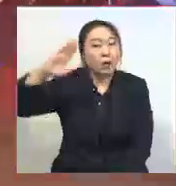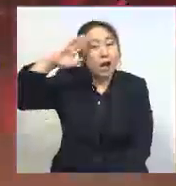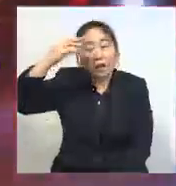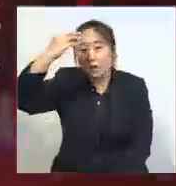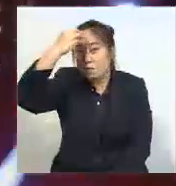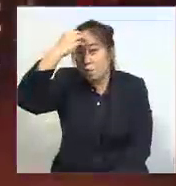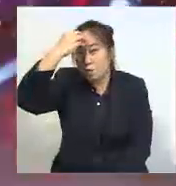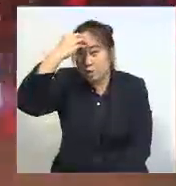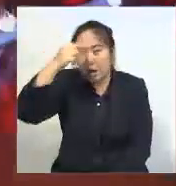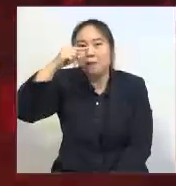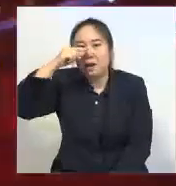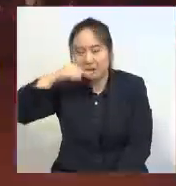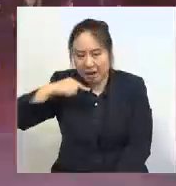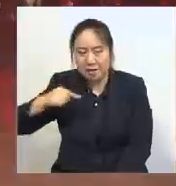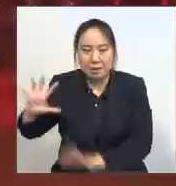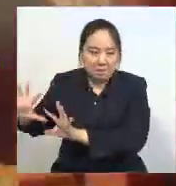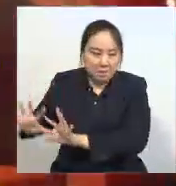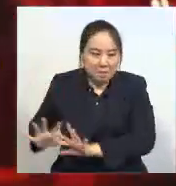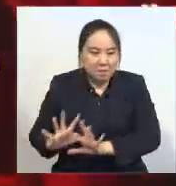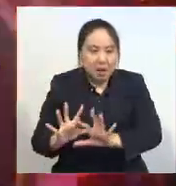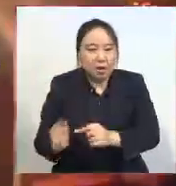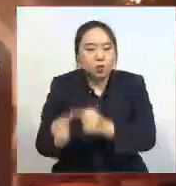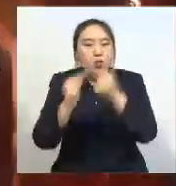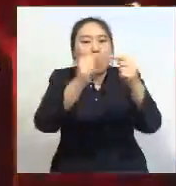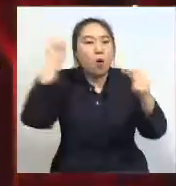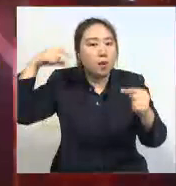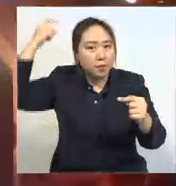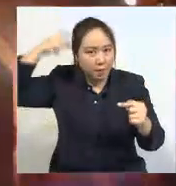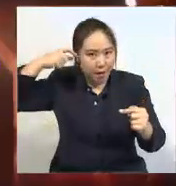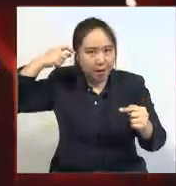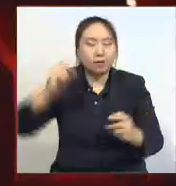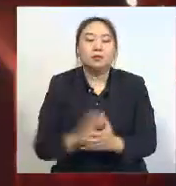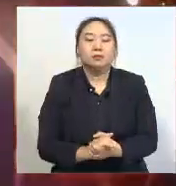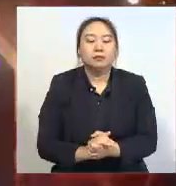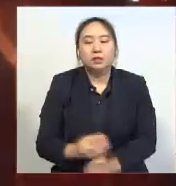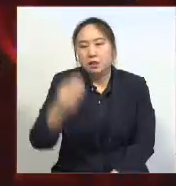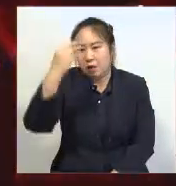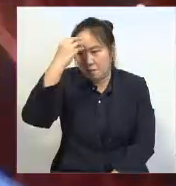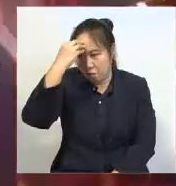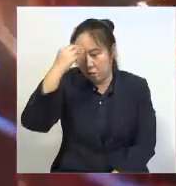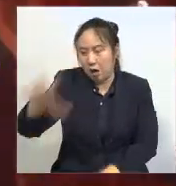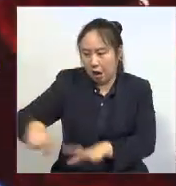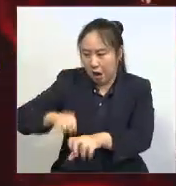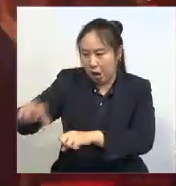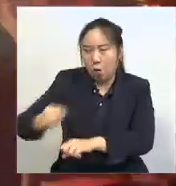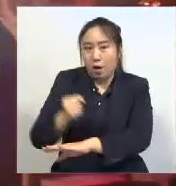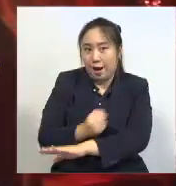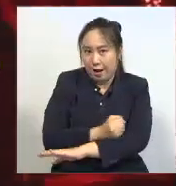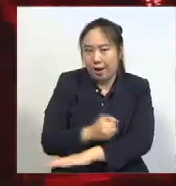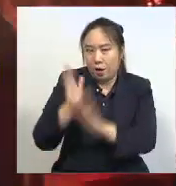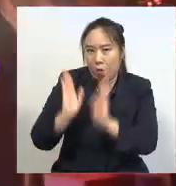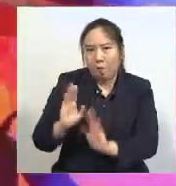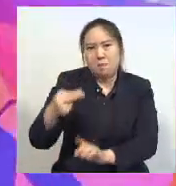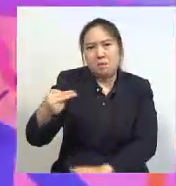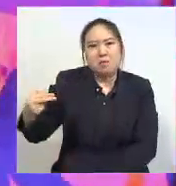ช้ประเทศไทยเป็นทางผ่านเพื่อไปยังประเทศพม่าซึ่งญี่ปุ่นได้ใช้แรงงานฝ่ายสัมพันธมิตรหลายหมื่นคน